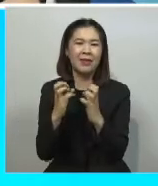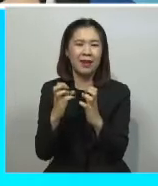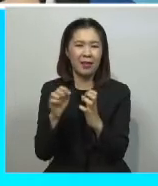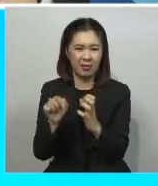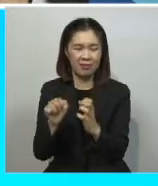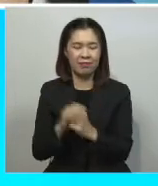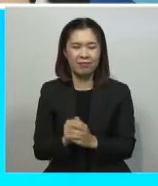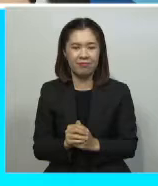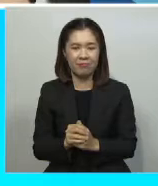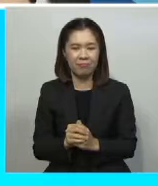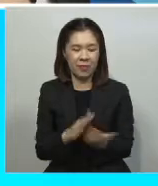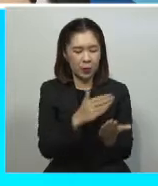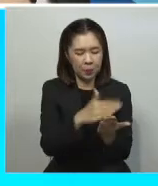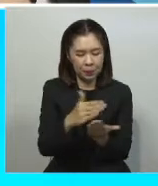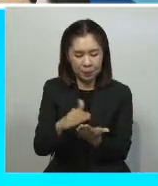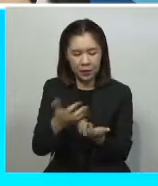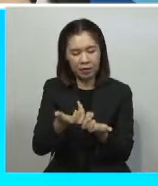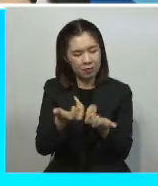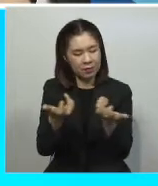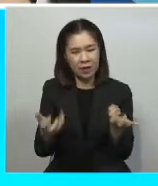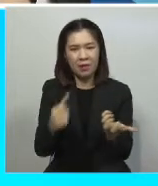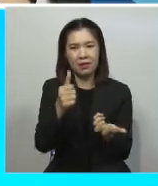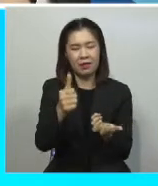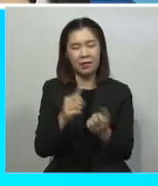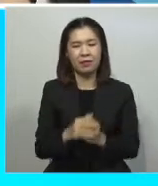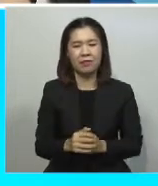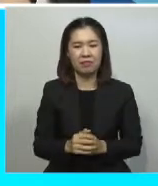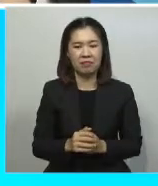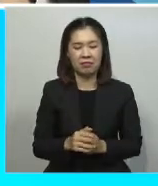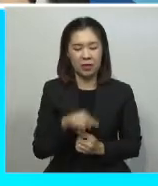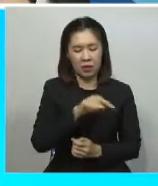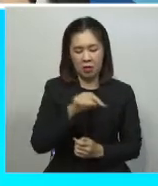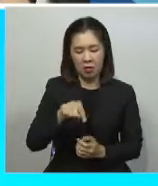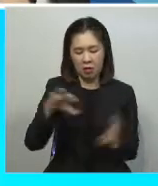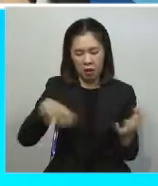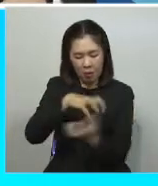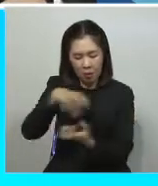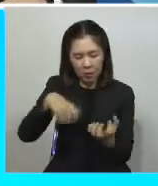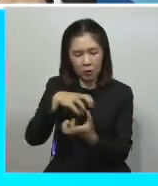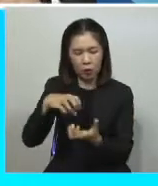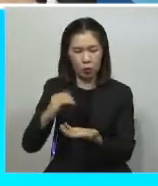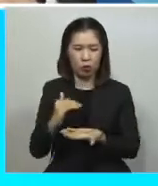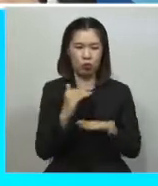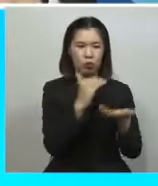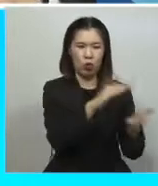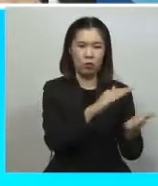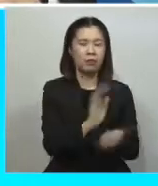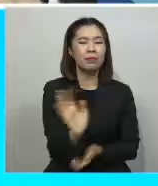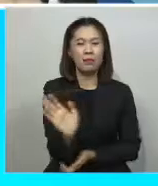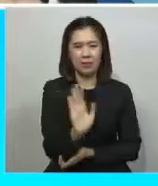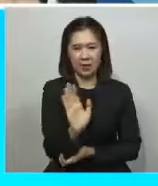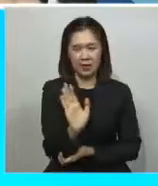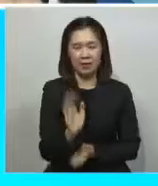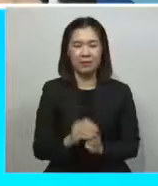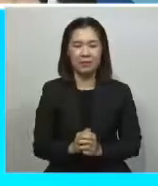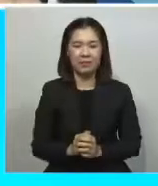ามารถคัดกรองได้นะครับว่าไม่มีทางที่เอามาผสมแล้วจะส่งออกไปได้นะครับต้องขอยืนยันว่